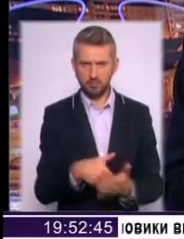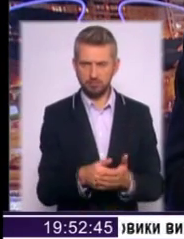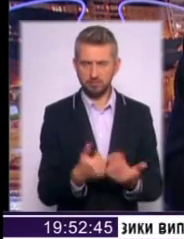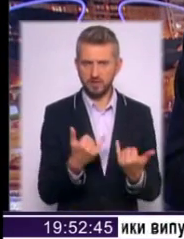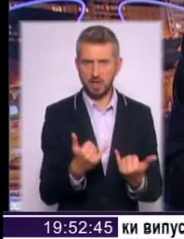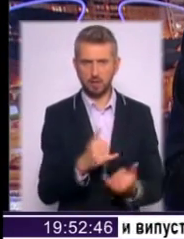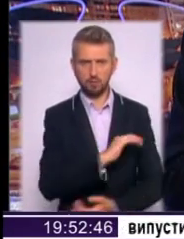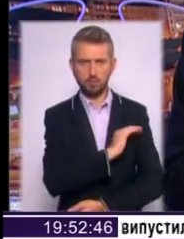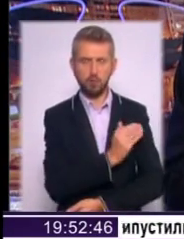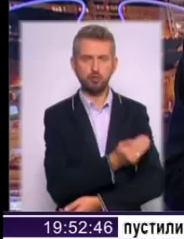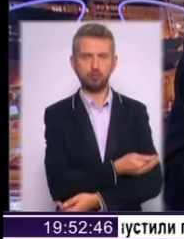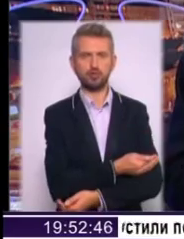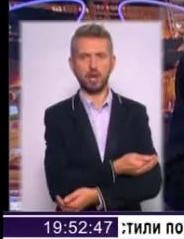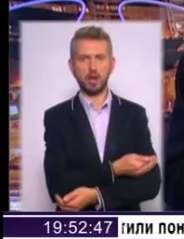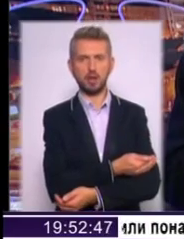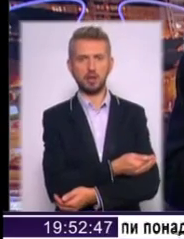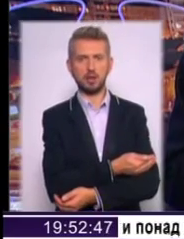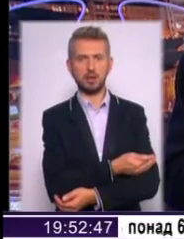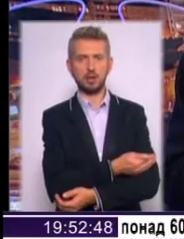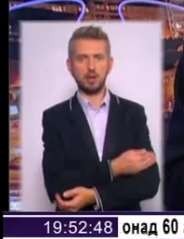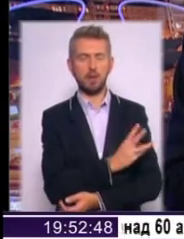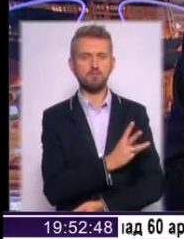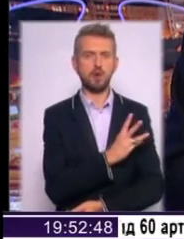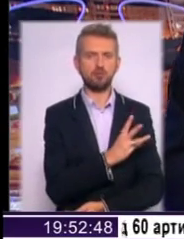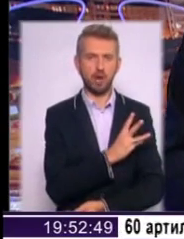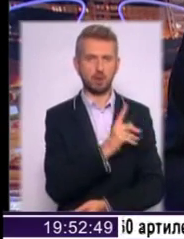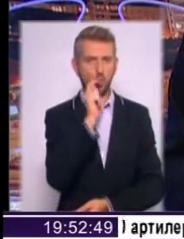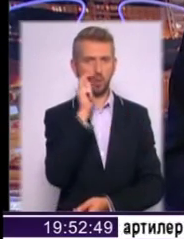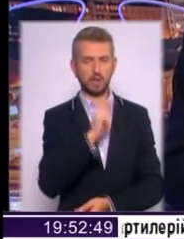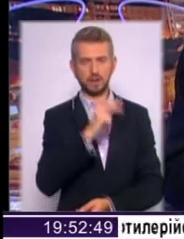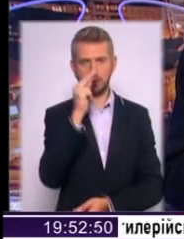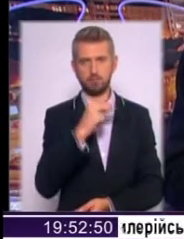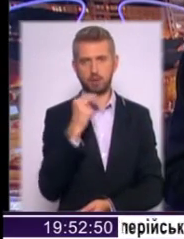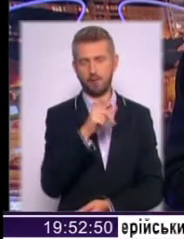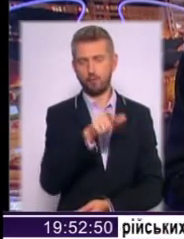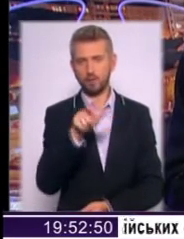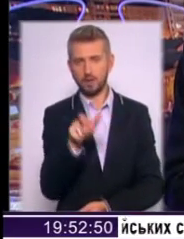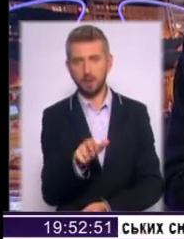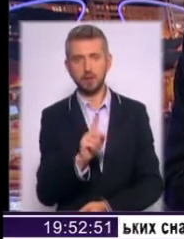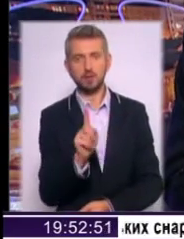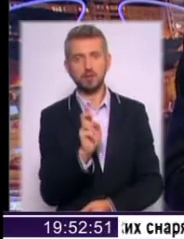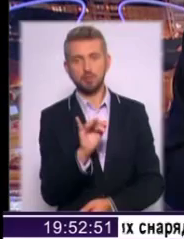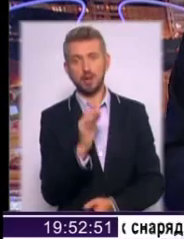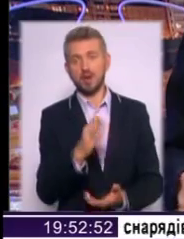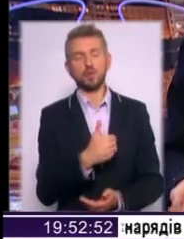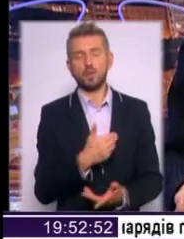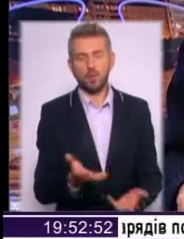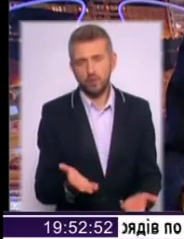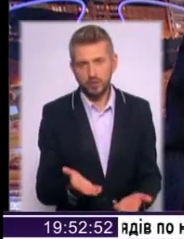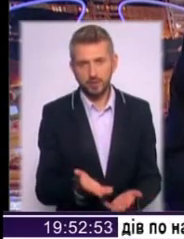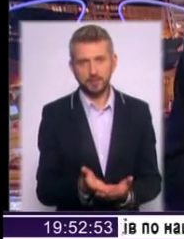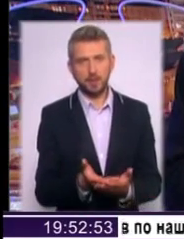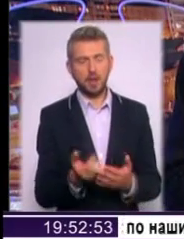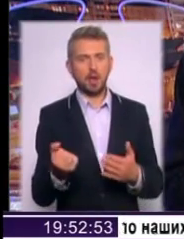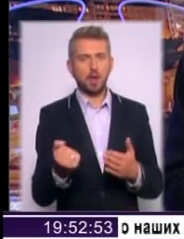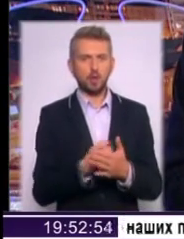потужна, так би мовити, бажання українських православних про те, щоб, ну, якщо хочете